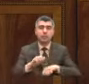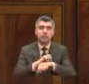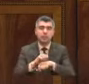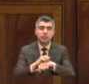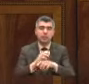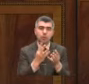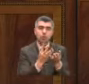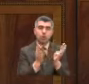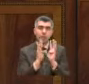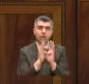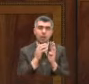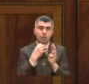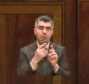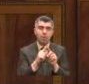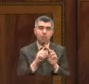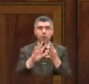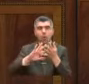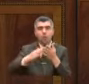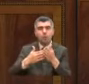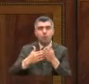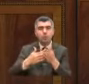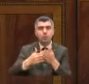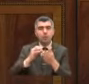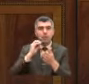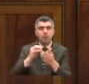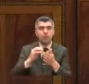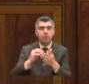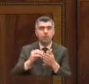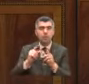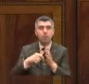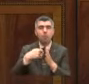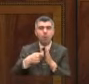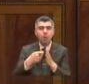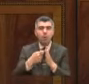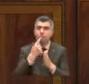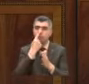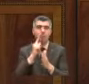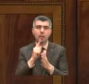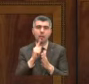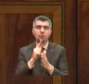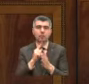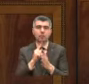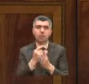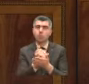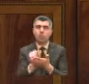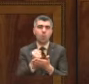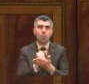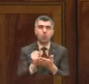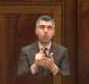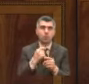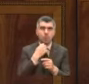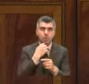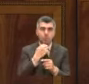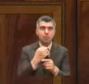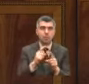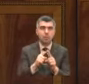اللجنه ديال الاستثمارات الحصيله ديال المراكز الجهويه للاستثمار عدد عشرات وعشرات المشاريع مهمه بالملايير ديال الدراهم بالاف ديال